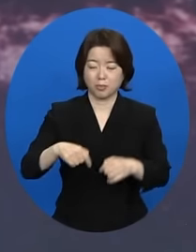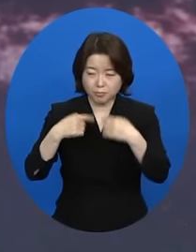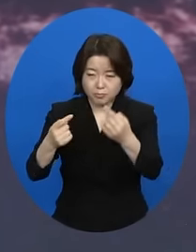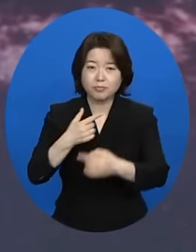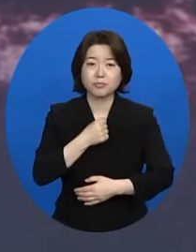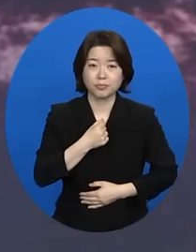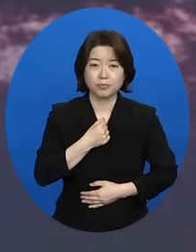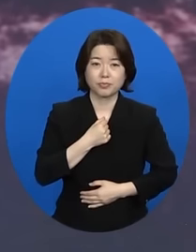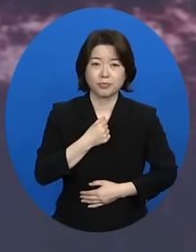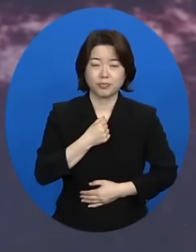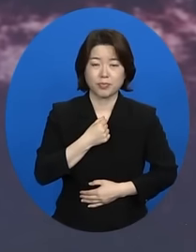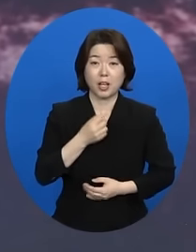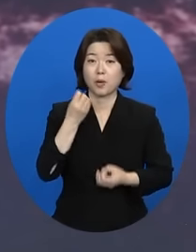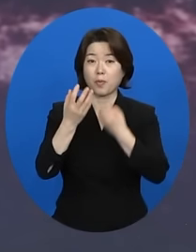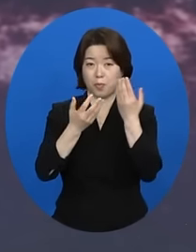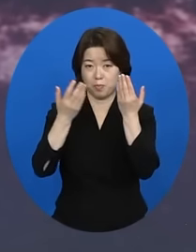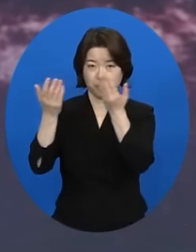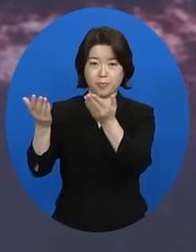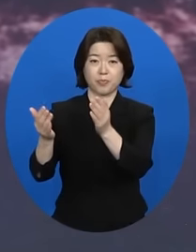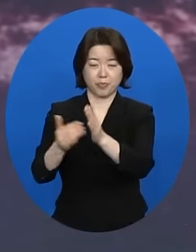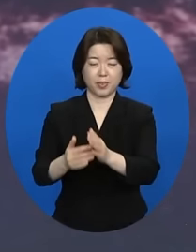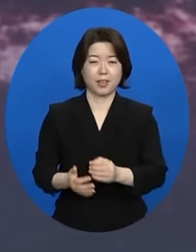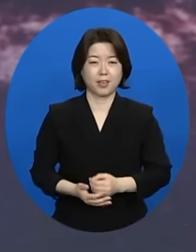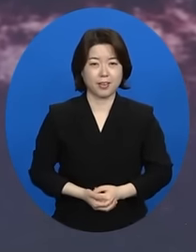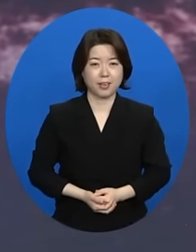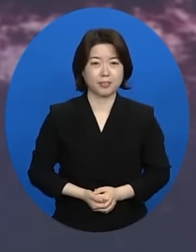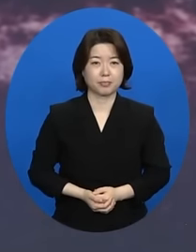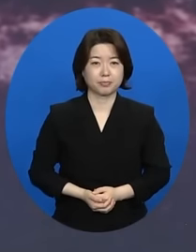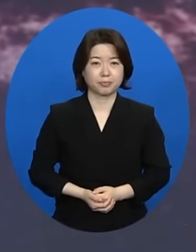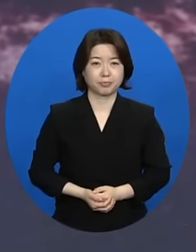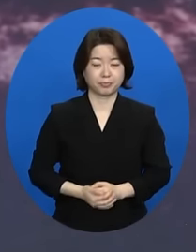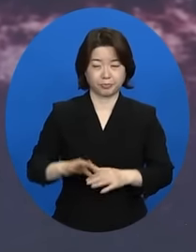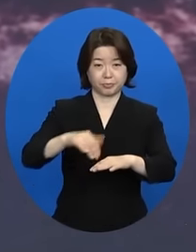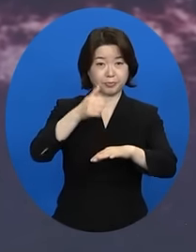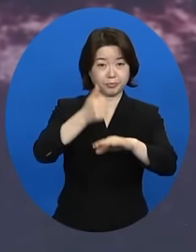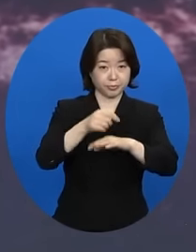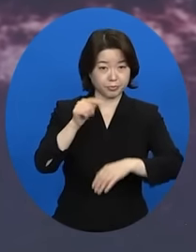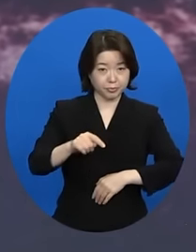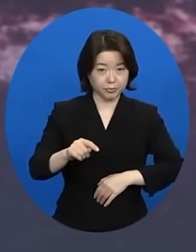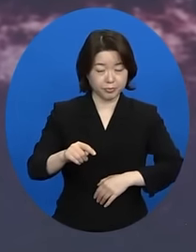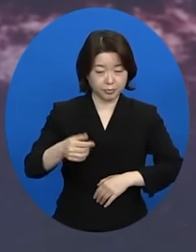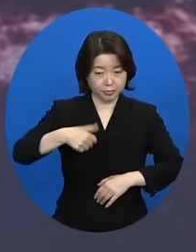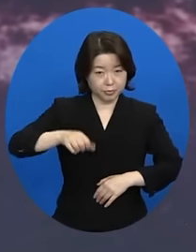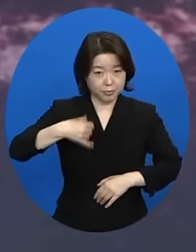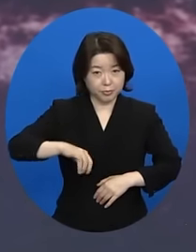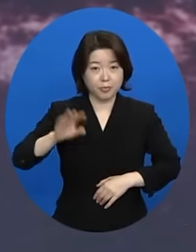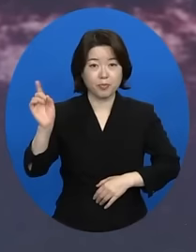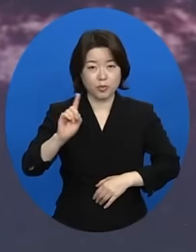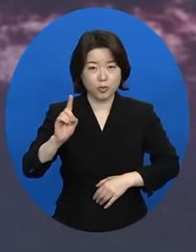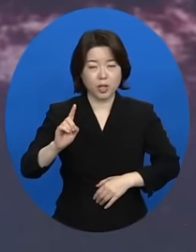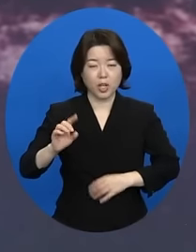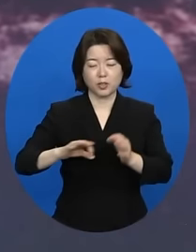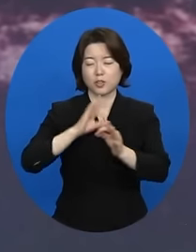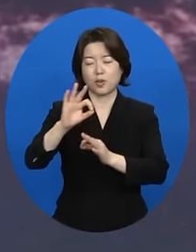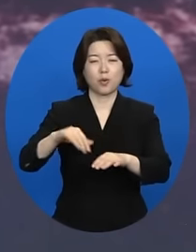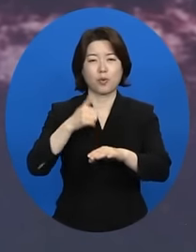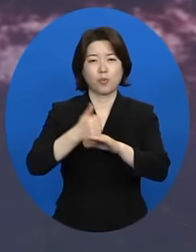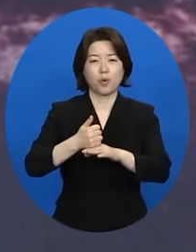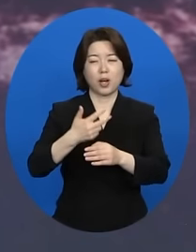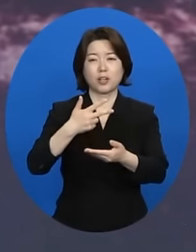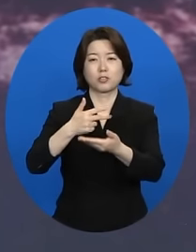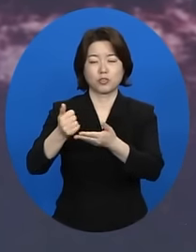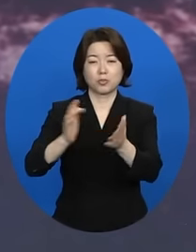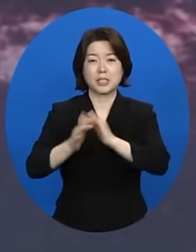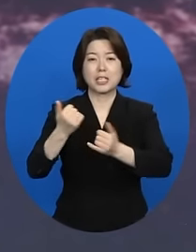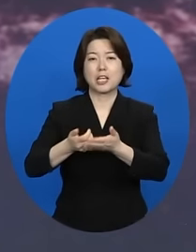거하겠습니다라고 하게 되는 거예요. 여러분 그 왕들이 나온다고 했는데 거기에 영원한 왕 바로 우리 주님이 나오시게